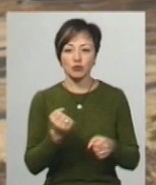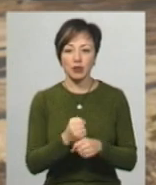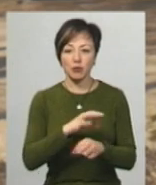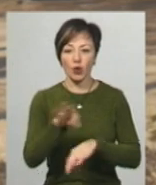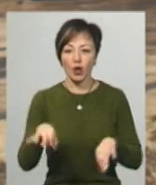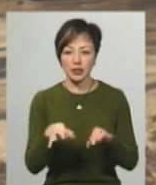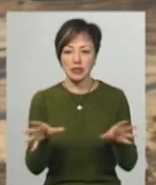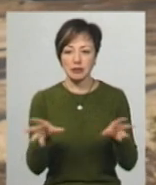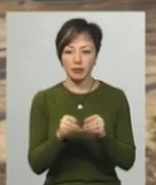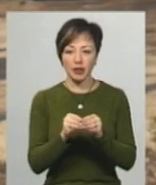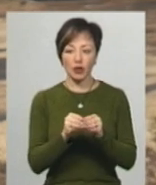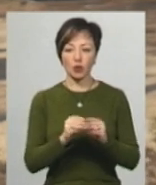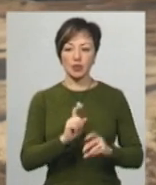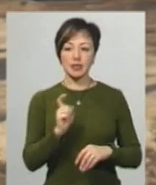зробити